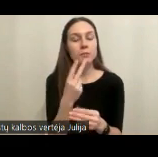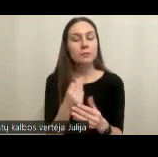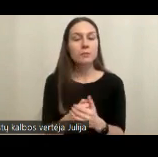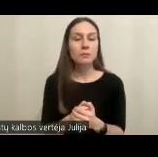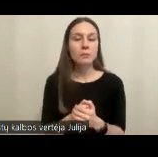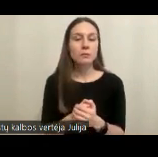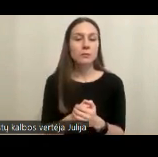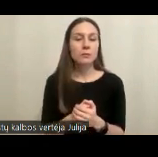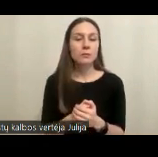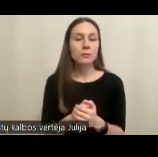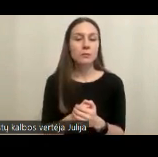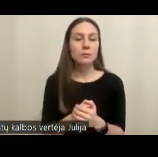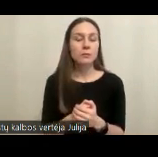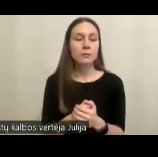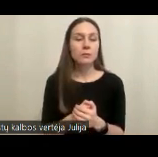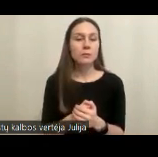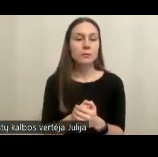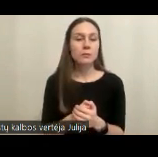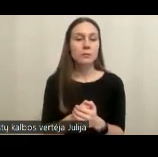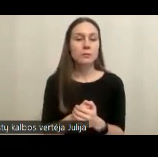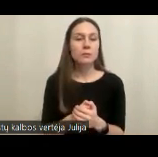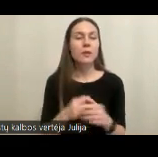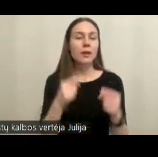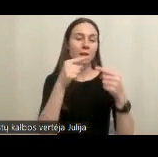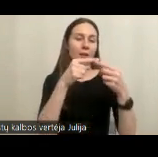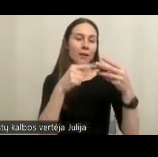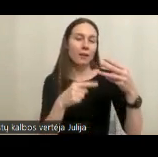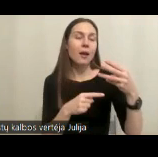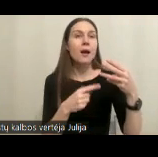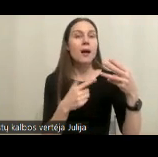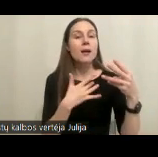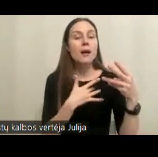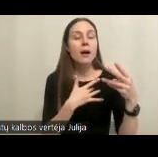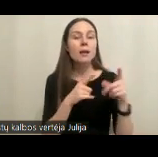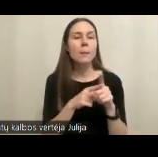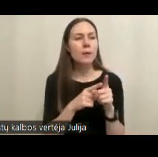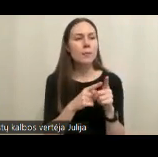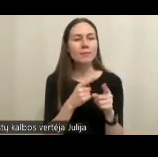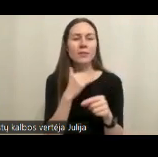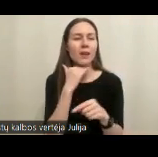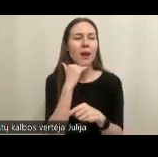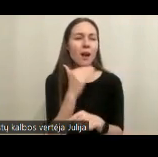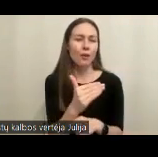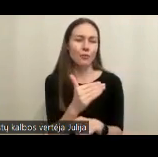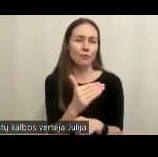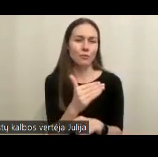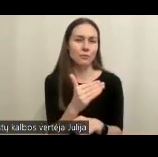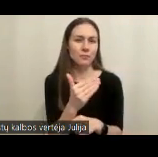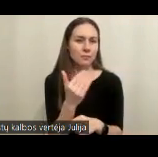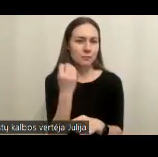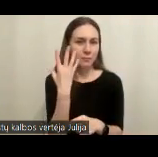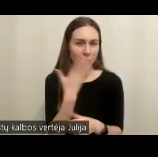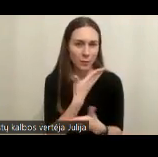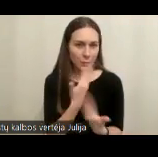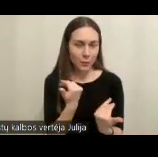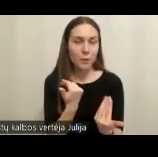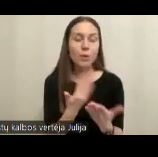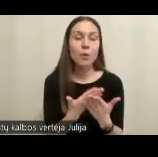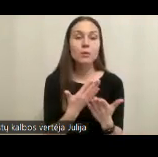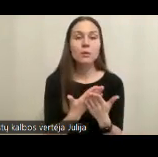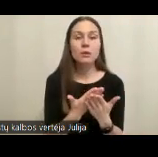kai kurios dalykus, kurie galbūt nėra tokie akivaizdus. Nes iš tikrųjų tai yra dalykai, kurių